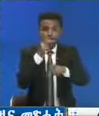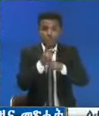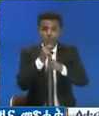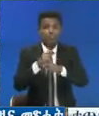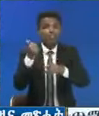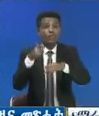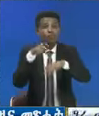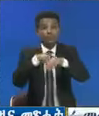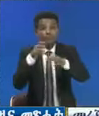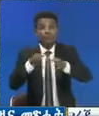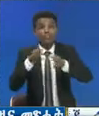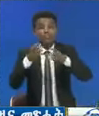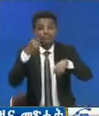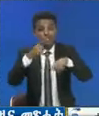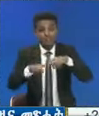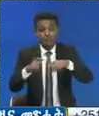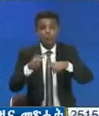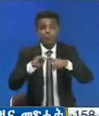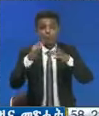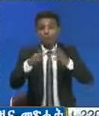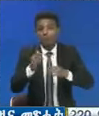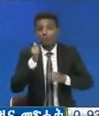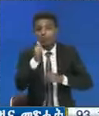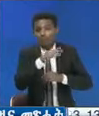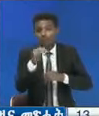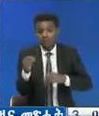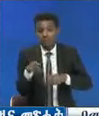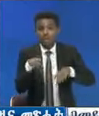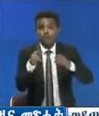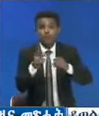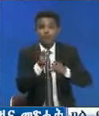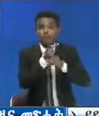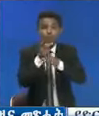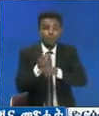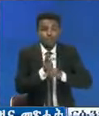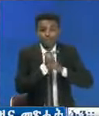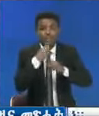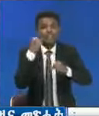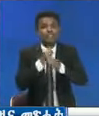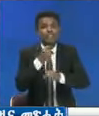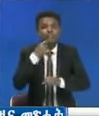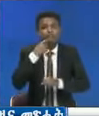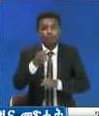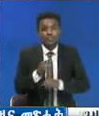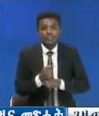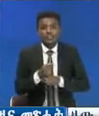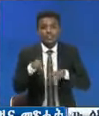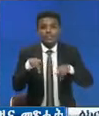የማይቻል በመሆኑ የግብርና ባለሙያው ራሱና አርሶ አደሩን ከበሽታው በመጠበቅ እንሰራለን ብለዋል። የግብርና ስራ መቆም የማይችል እንደሆነ